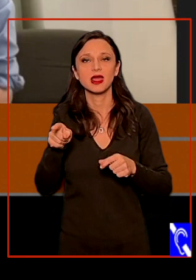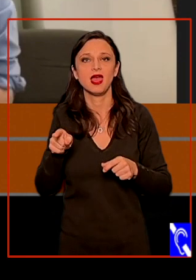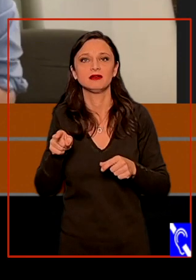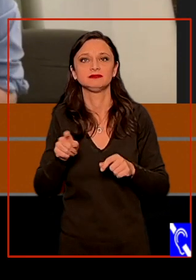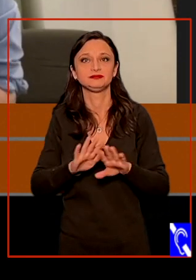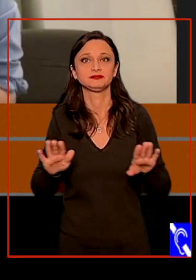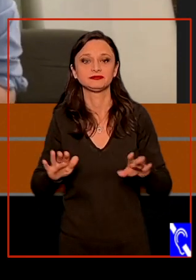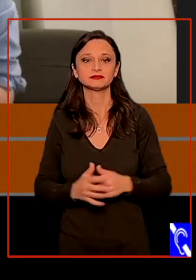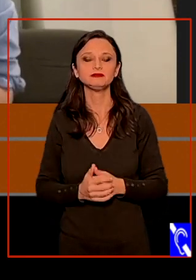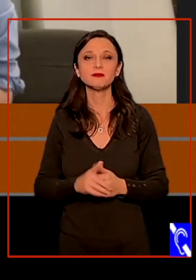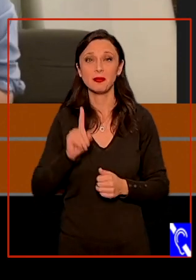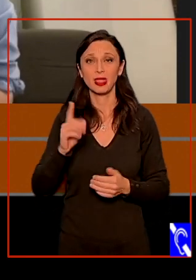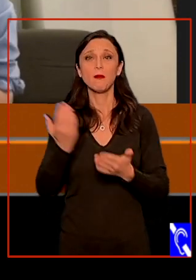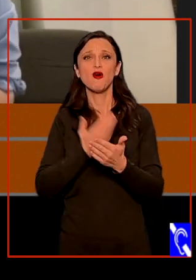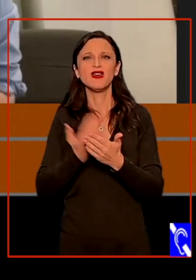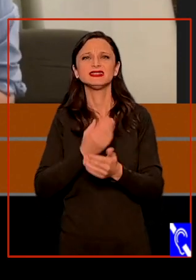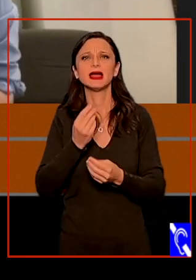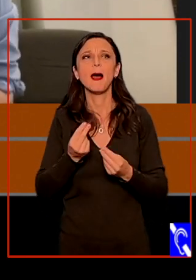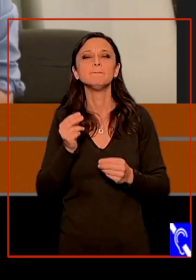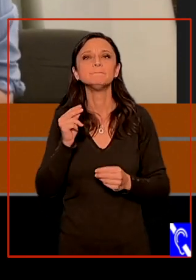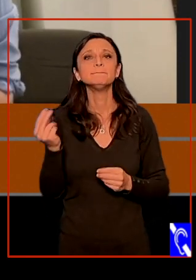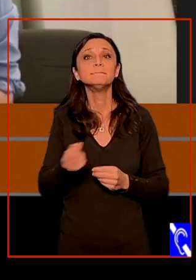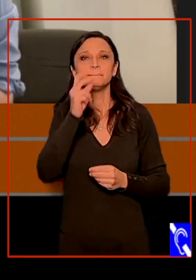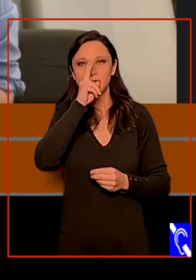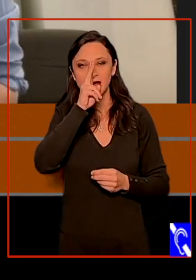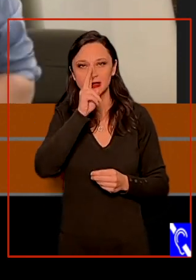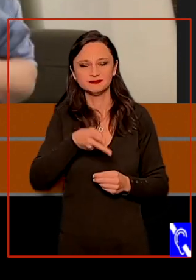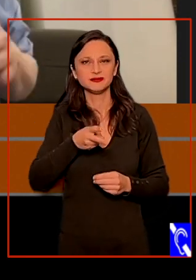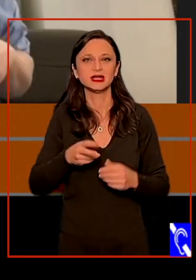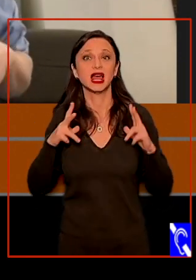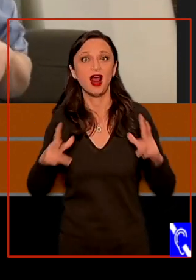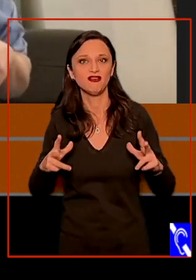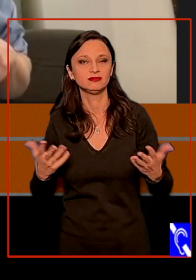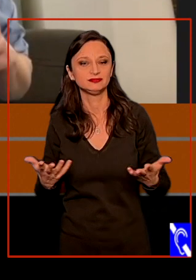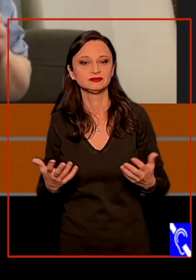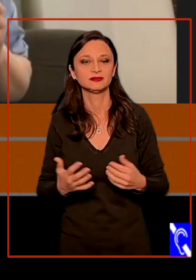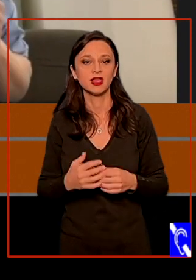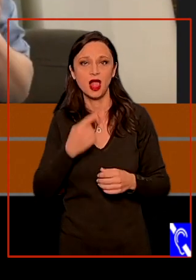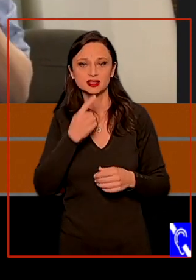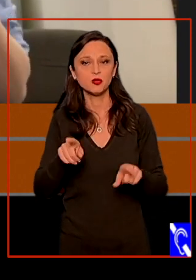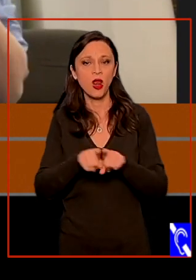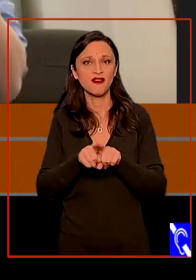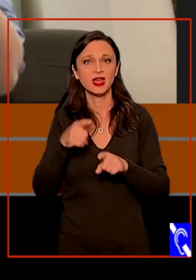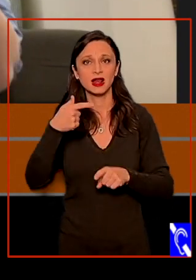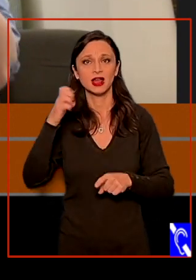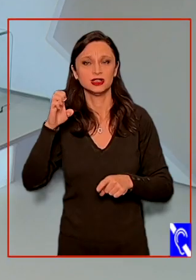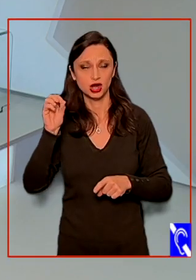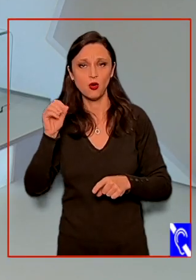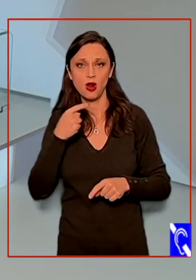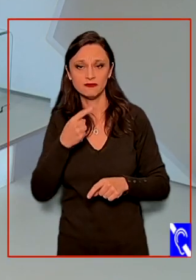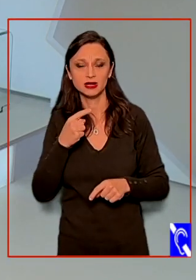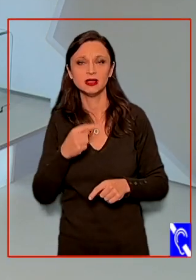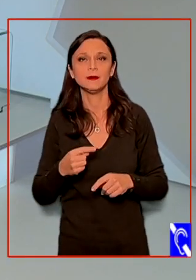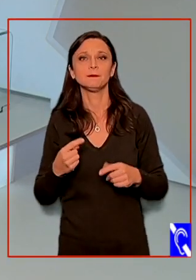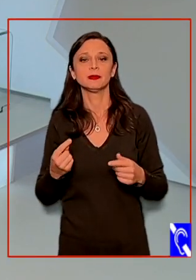este și mai dramatică, pentru că dacă te uiți acolo, exact asta vreau să zic, ce zice Geo, că nu se știe nimic.